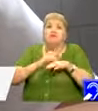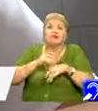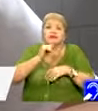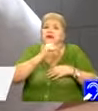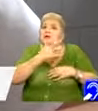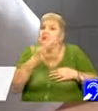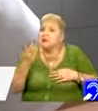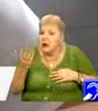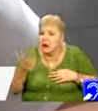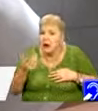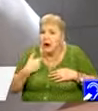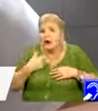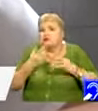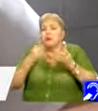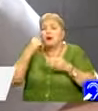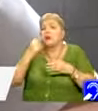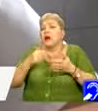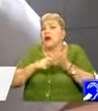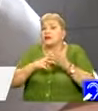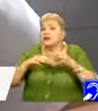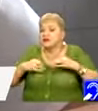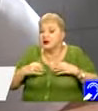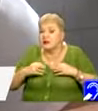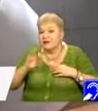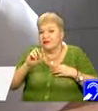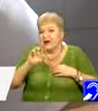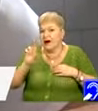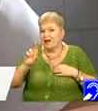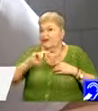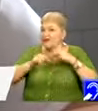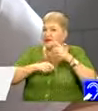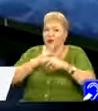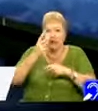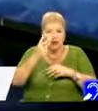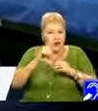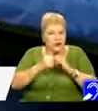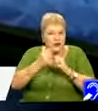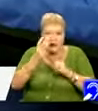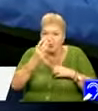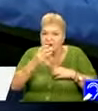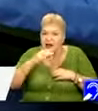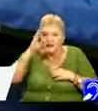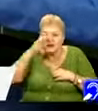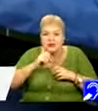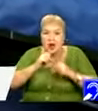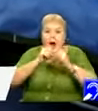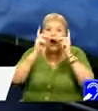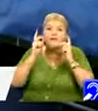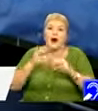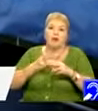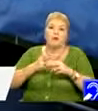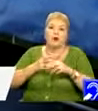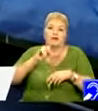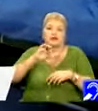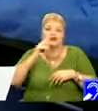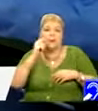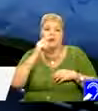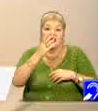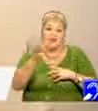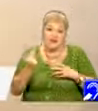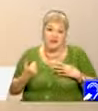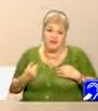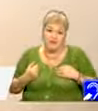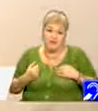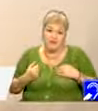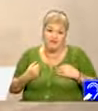pozitiv, de multe ori se întâmplă ca la 2-3 zile să le apară și lor simptome. Problema este cu patologia adultului,